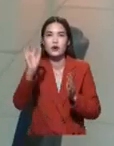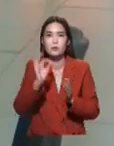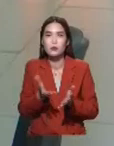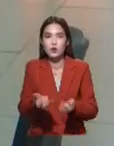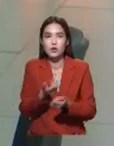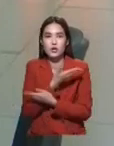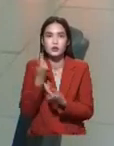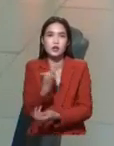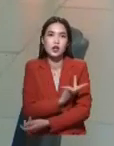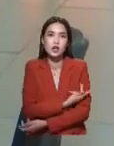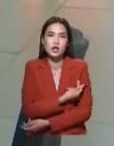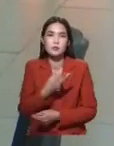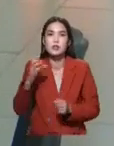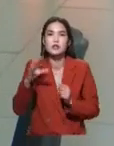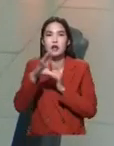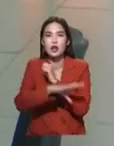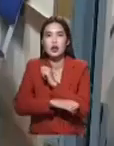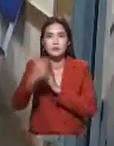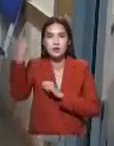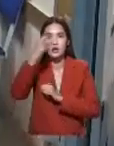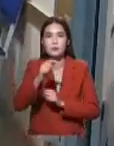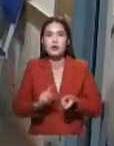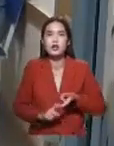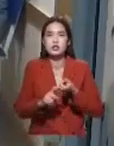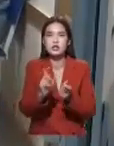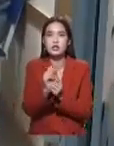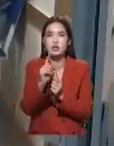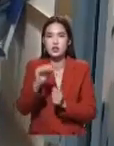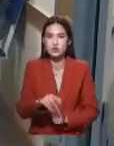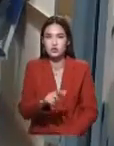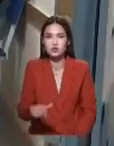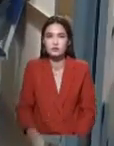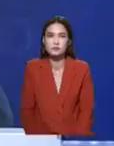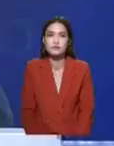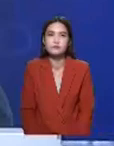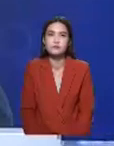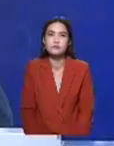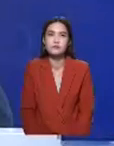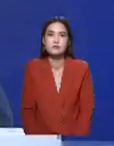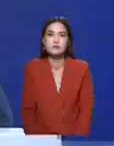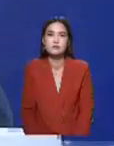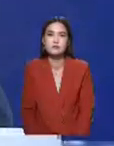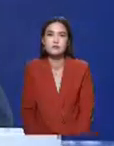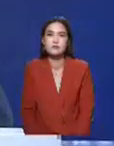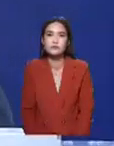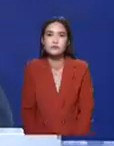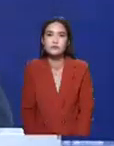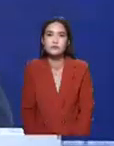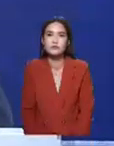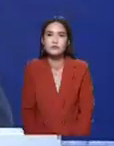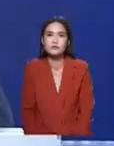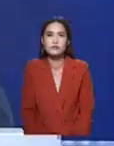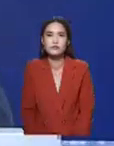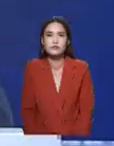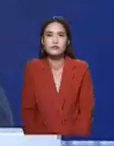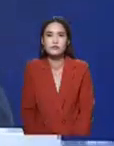80% не получали прививку. По последним данным, заражены 11 тысяч человек. Вспышку кори нельзя